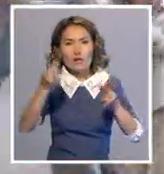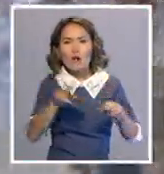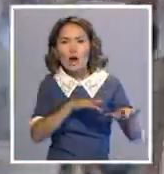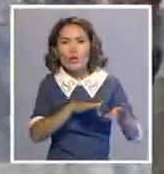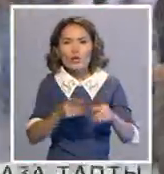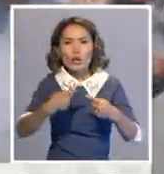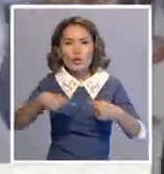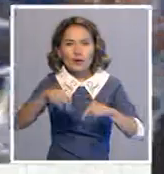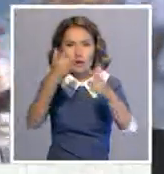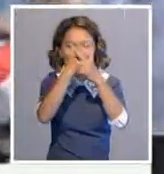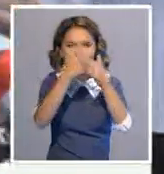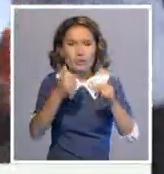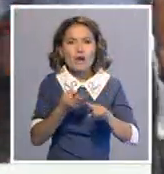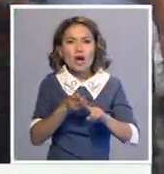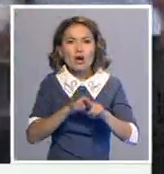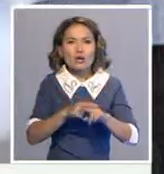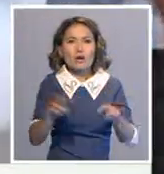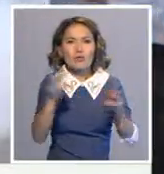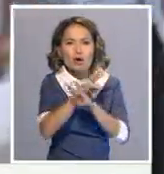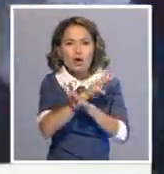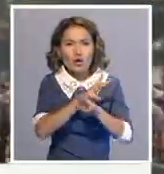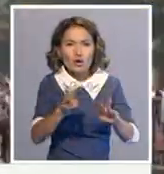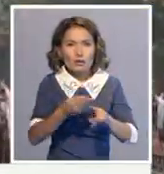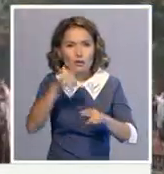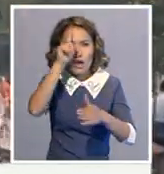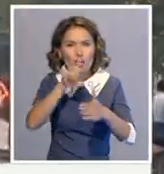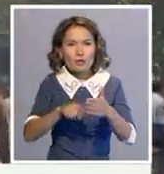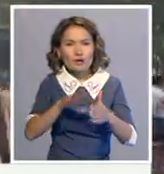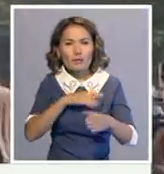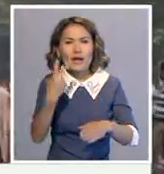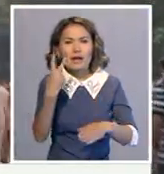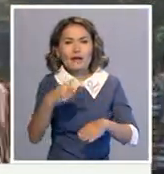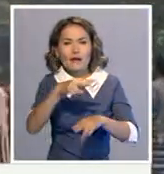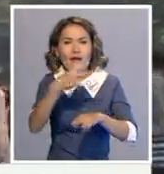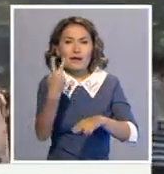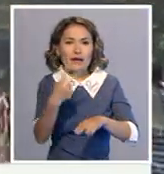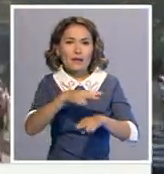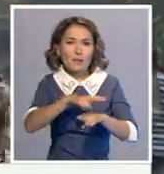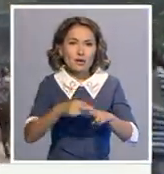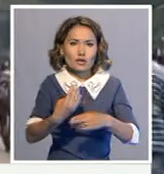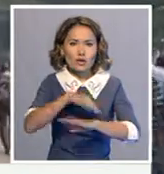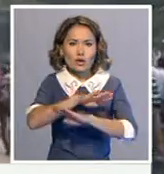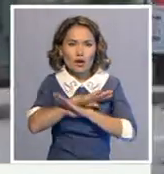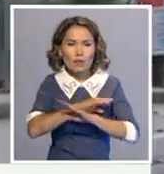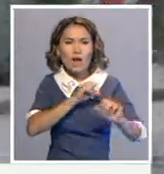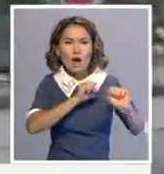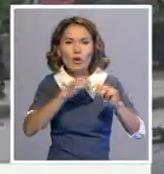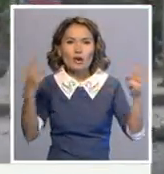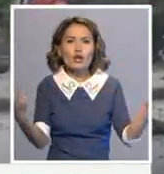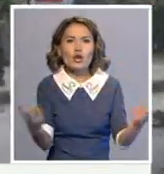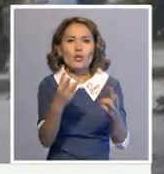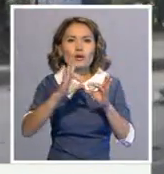өкілдері жариялады. Алайда үкімет бұл хабарды жоққа шығарып, екі полицейдің мерт болғанын мәлімдеп отыр. Сонымен қатар оқ атылып алаңда өрт